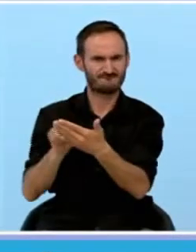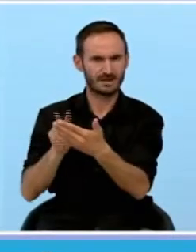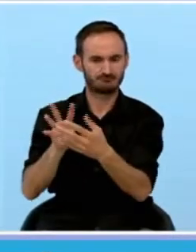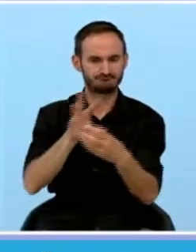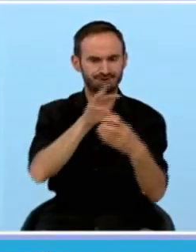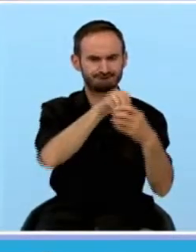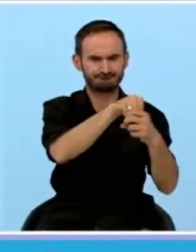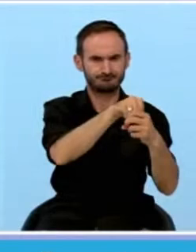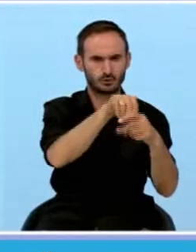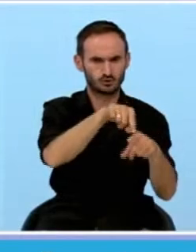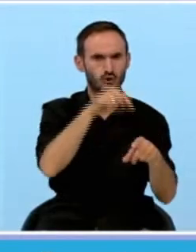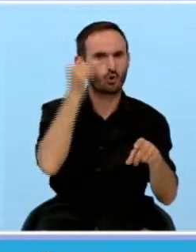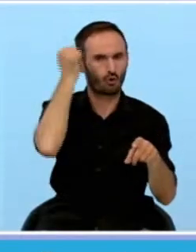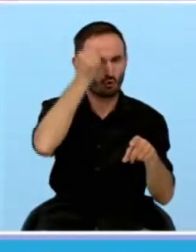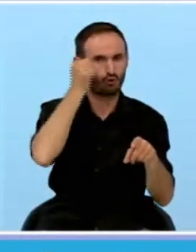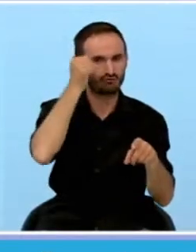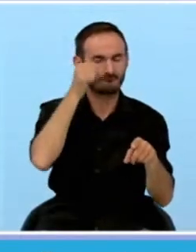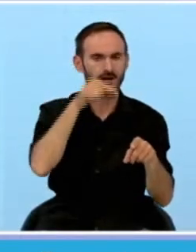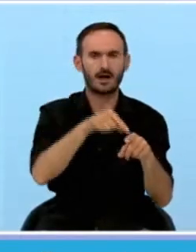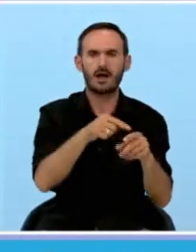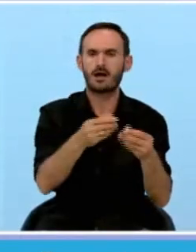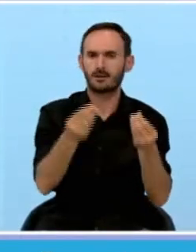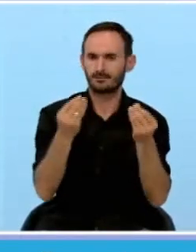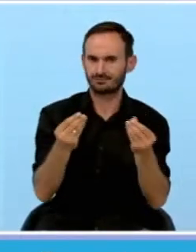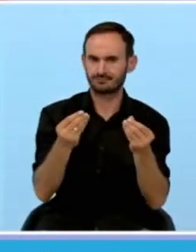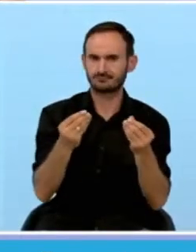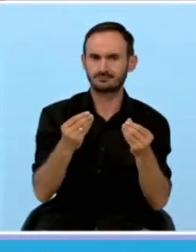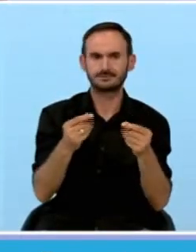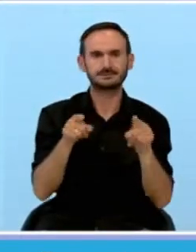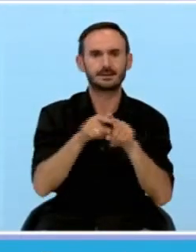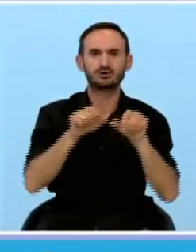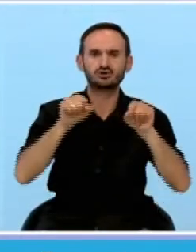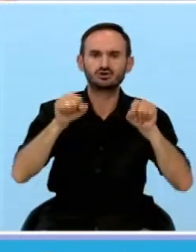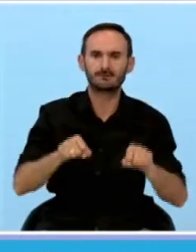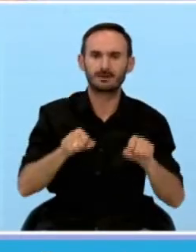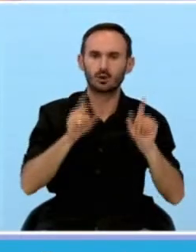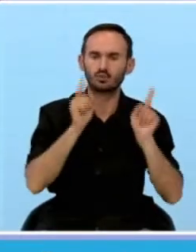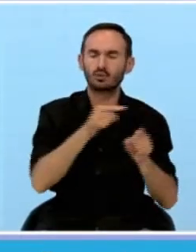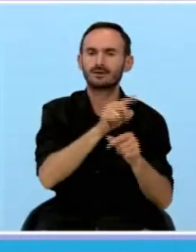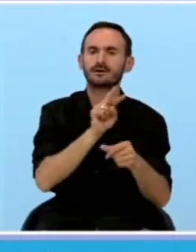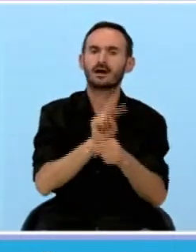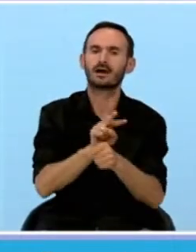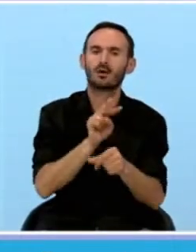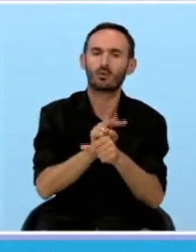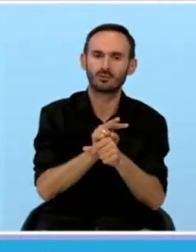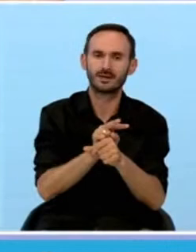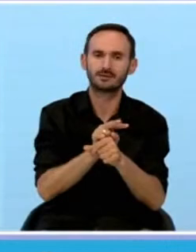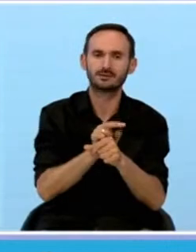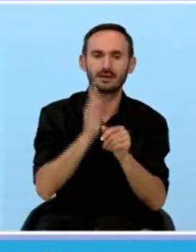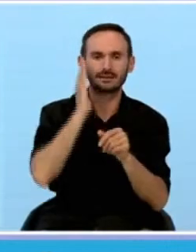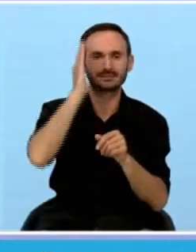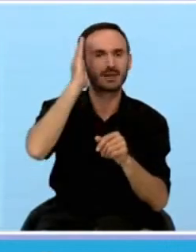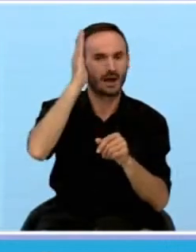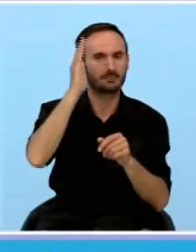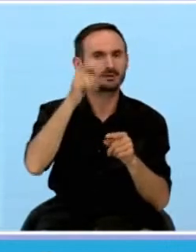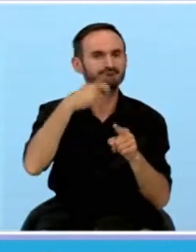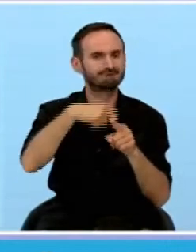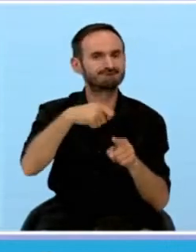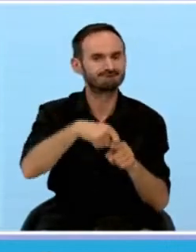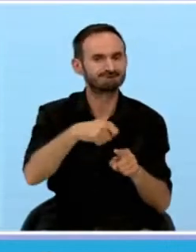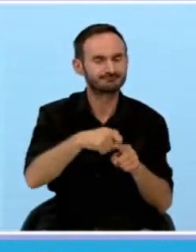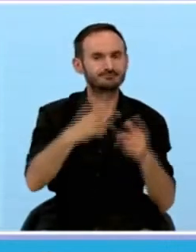detyru edhe legislativin edhe qeverin me e pas kujdes dhe krejt aktet ligjore në ligjore me harmonizu dhe